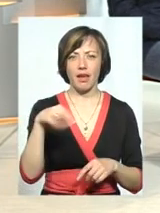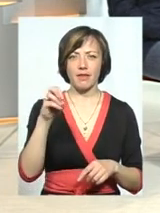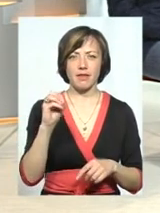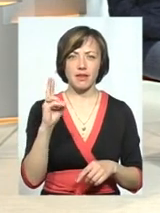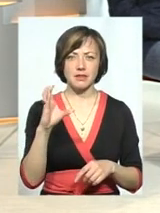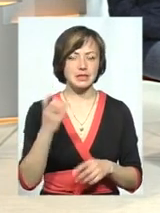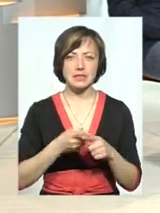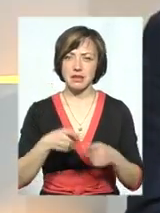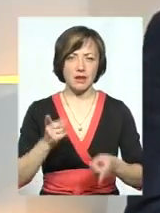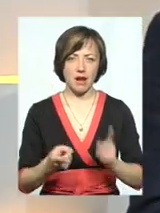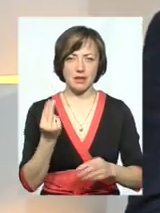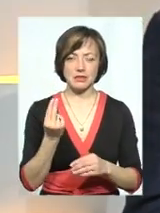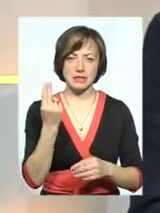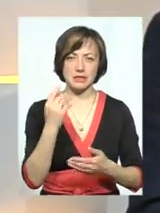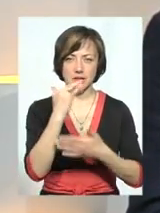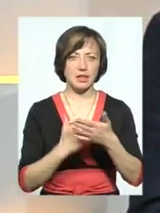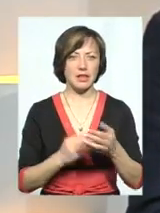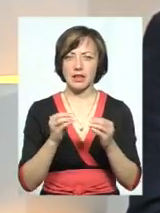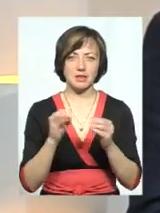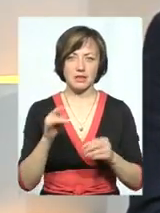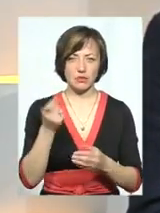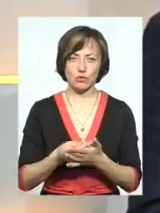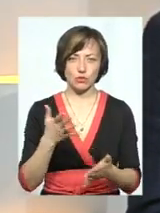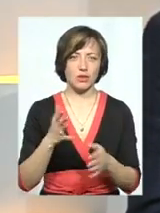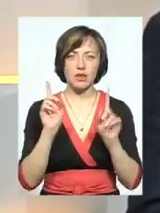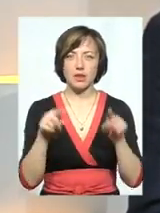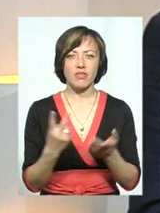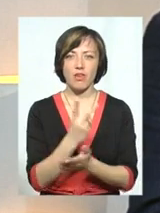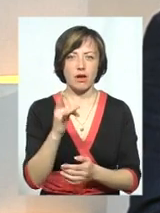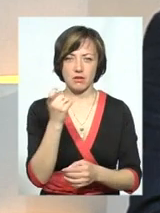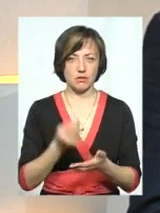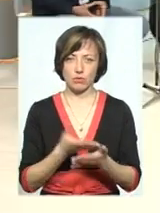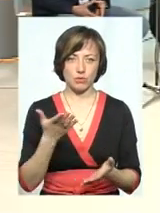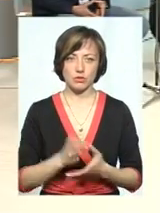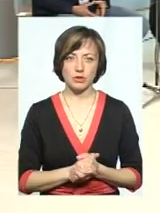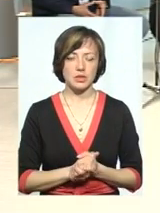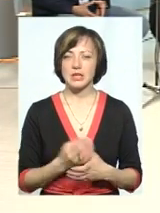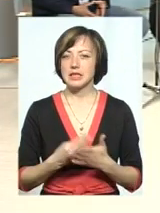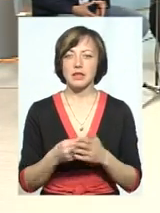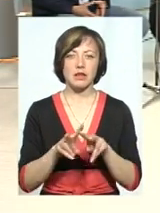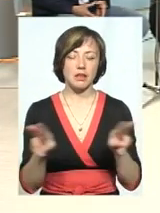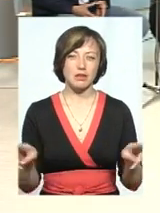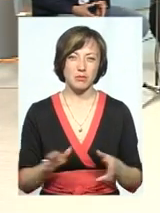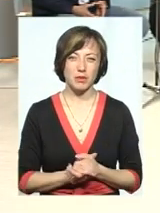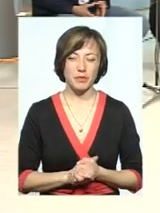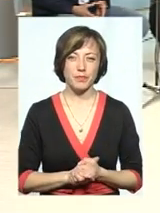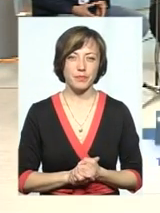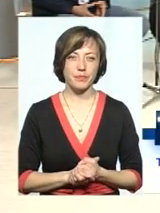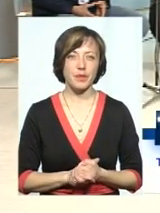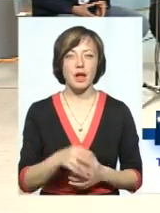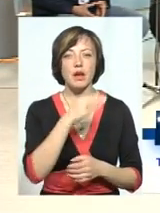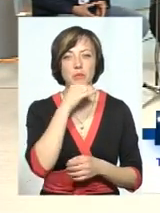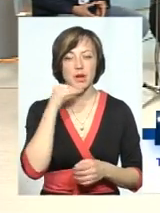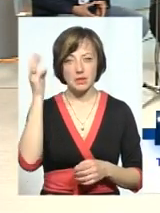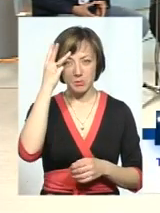перевірені цифри, я вам покажу дані, де вона не в 10 разів дорожча, я навіть думаю, в 2 рази не дорожча. Думаю, ціна така сама. Багато от на